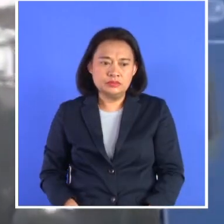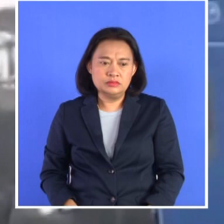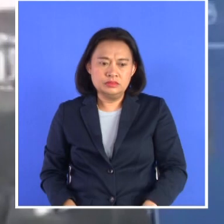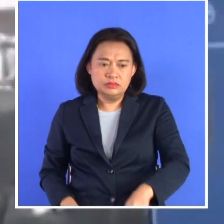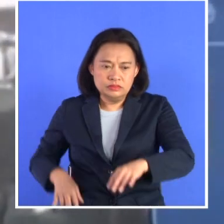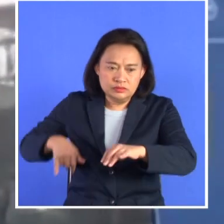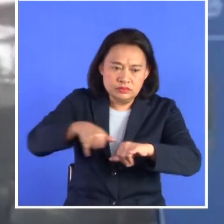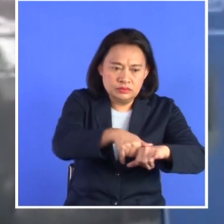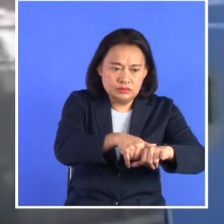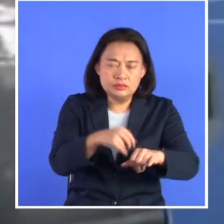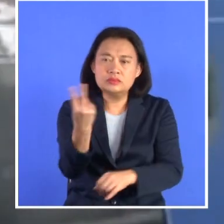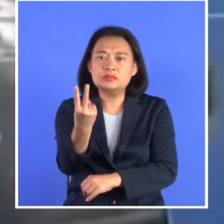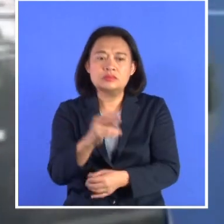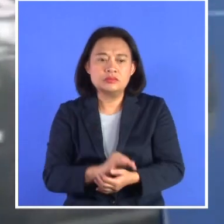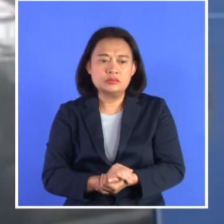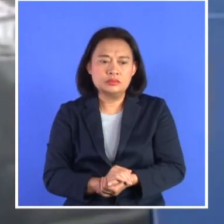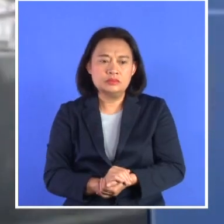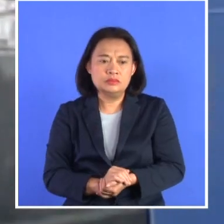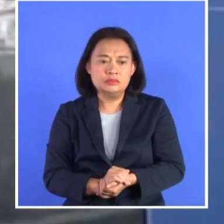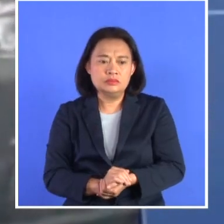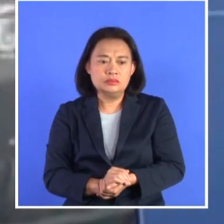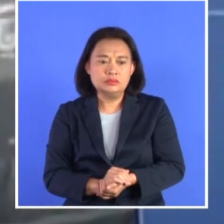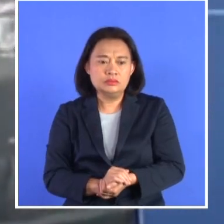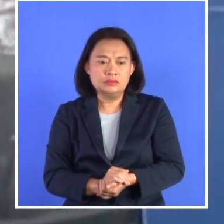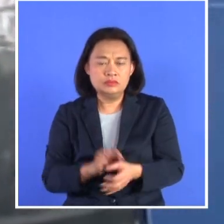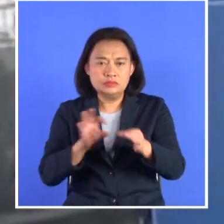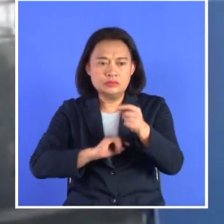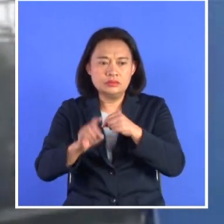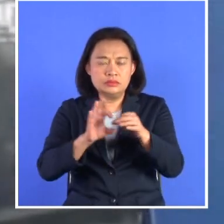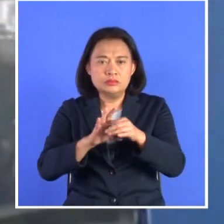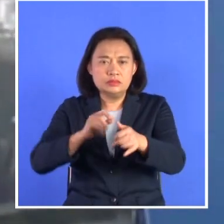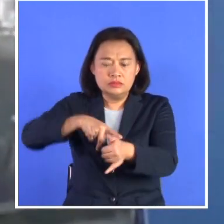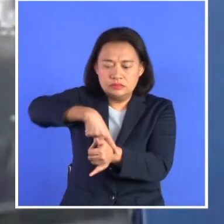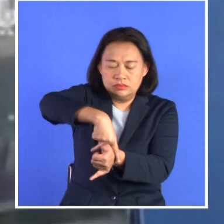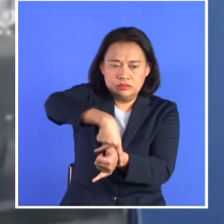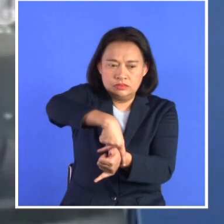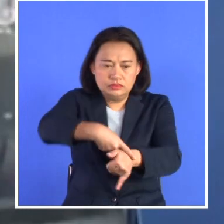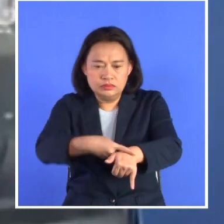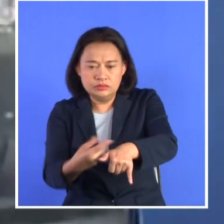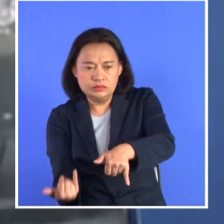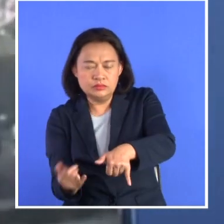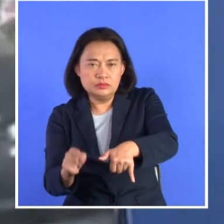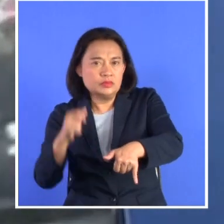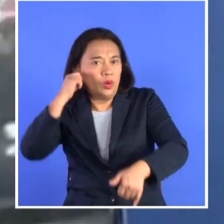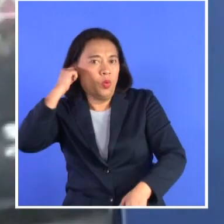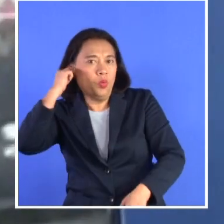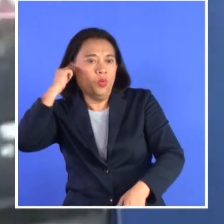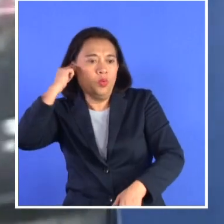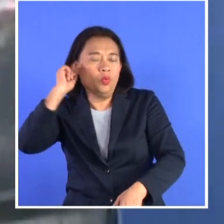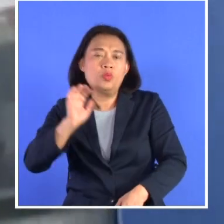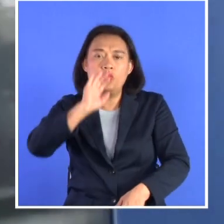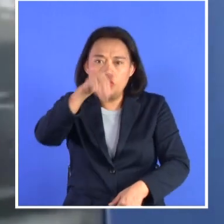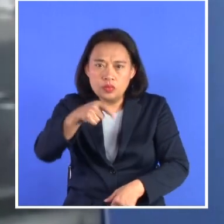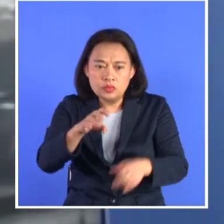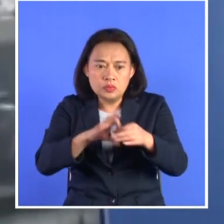2 2คนควานอยู่บนหัวควานนี่ตกลงมาจากคอช้างนี่นะครับแล้วก็พยายามที่จะดึงหูไว้นะฮะช้างก็ยังเอา